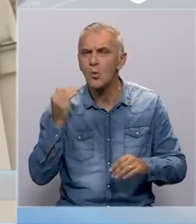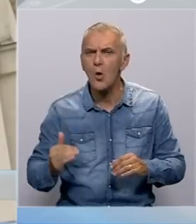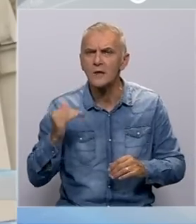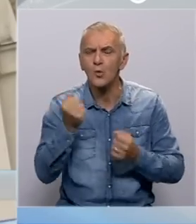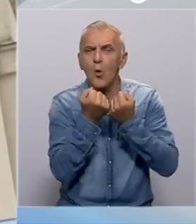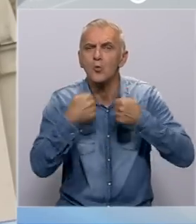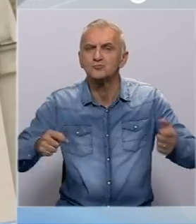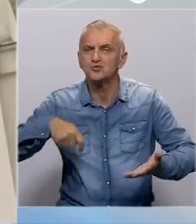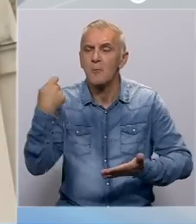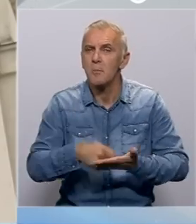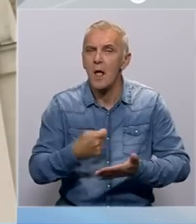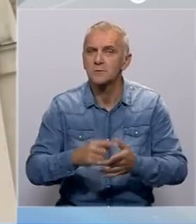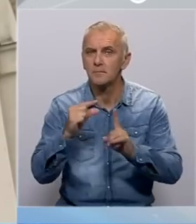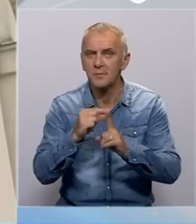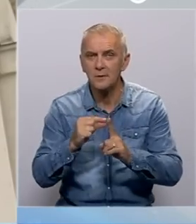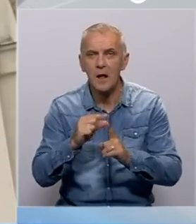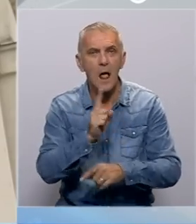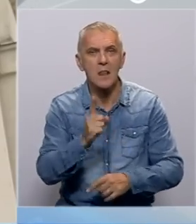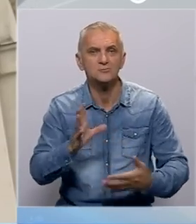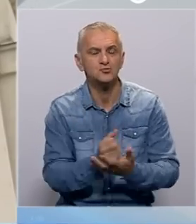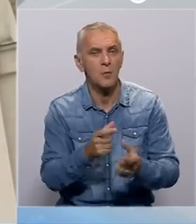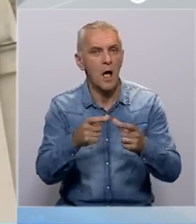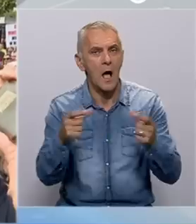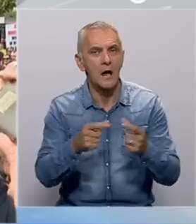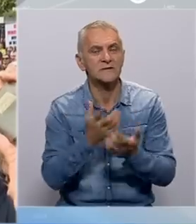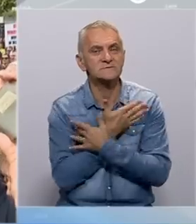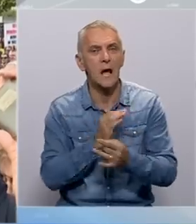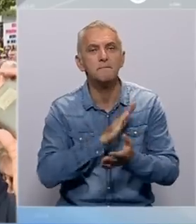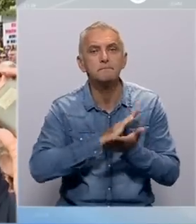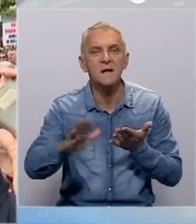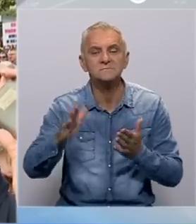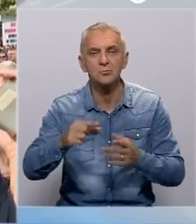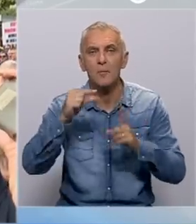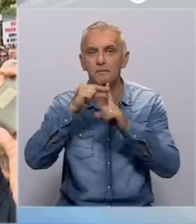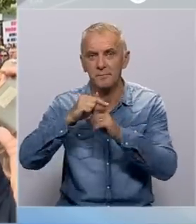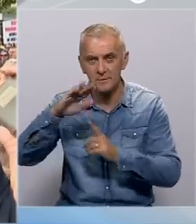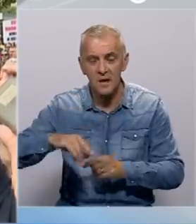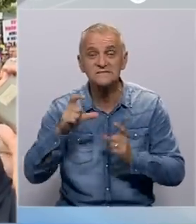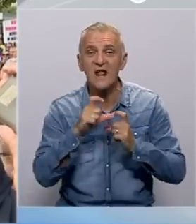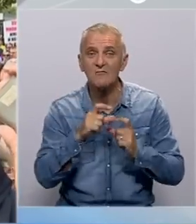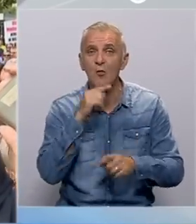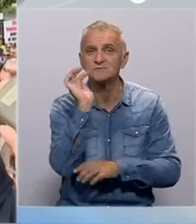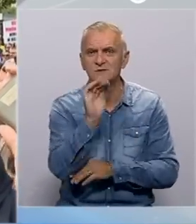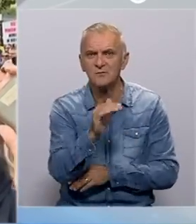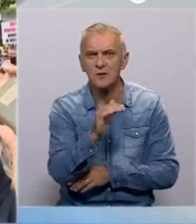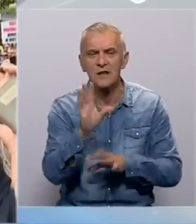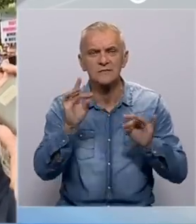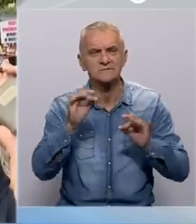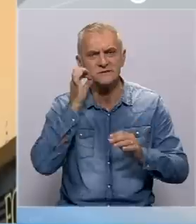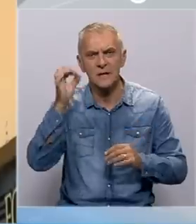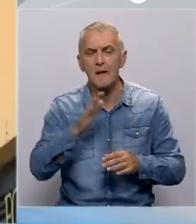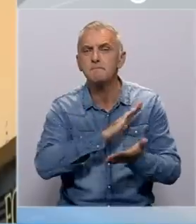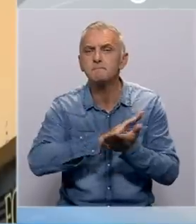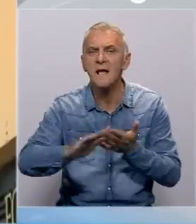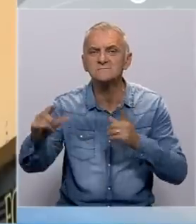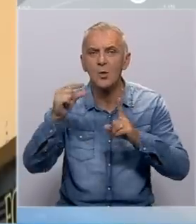kategorije oslobođene plaćanja parkinga, a nisu dobili karte za besplatni parking. Stanivuković je najavio 10-dnevan